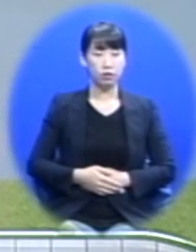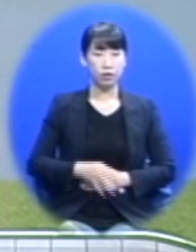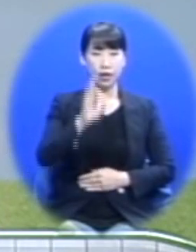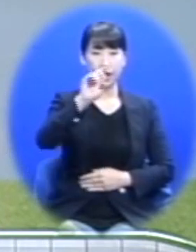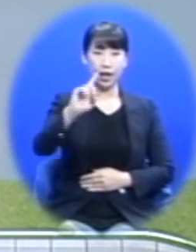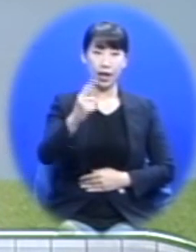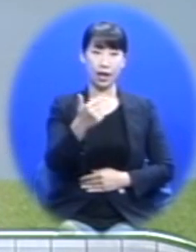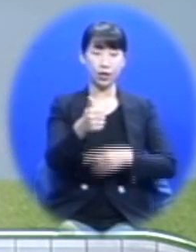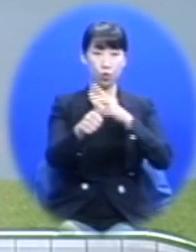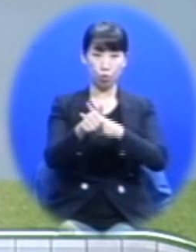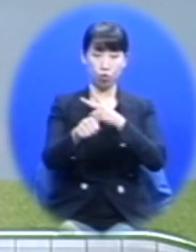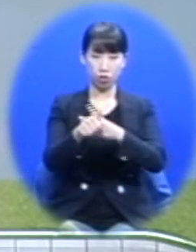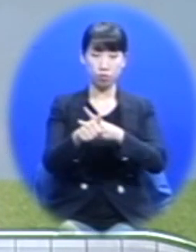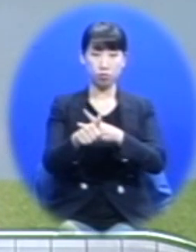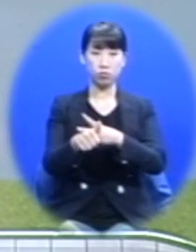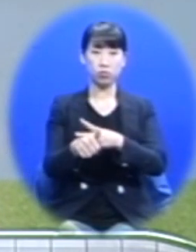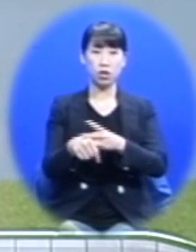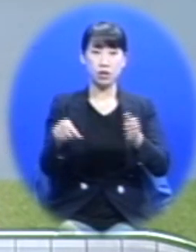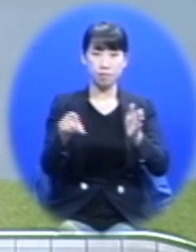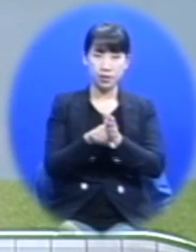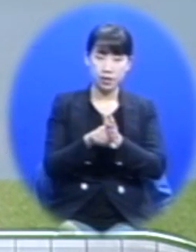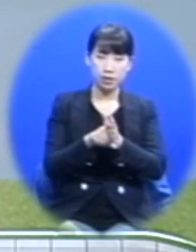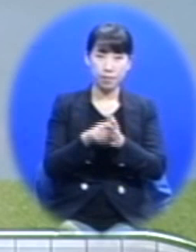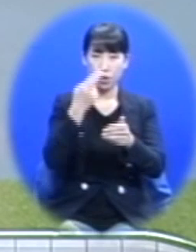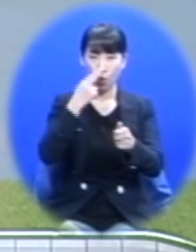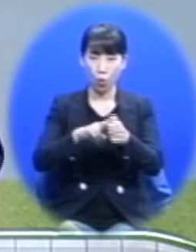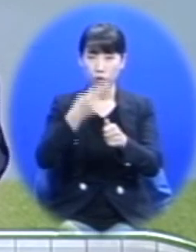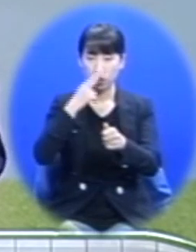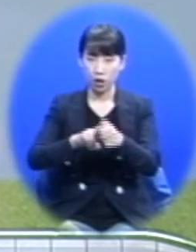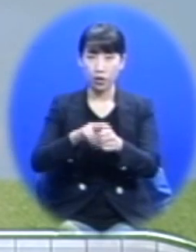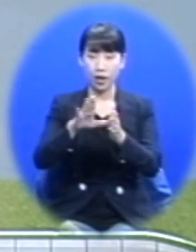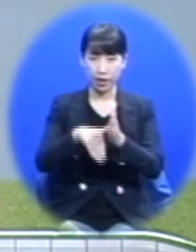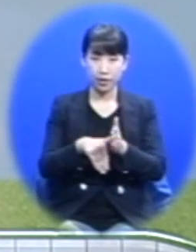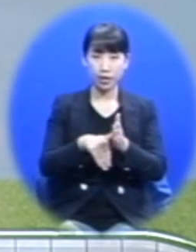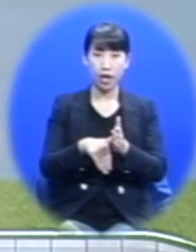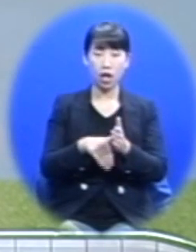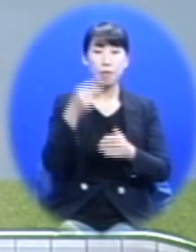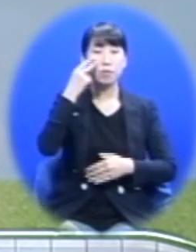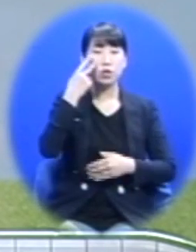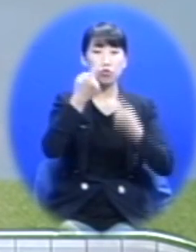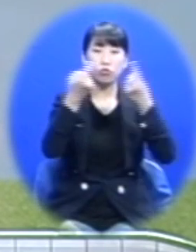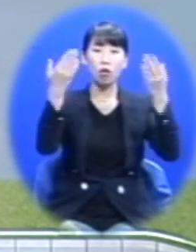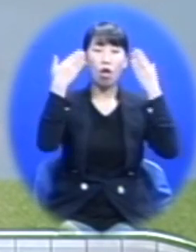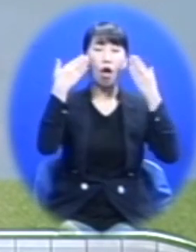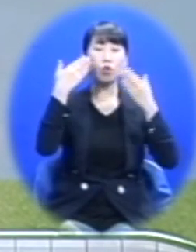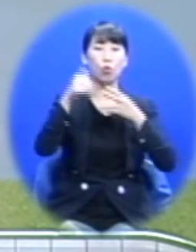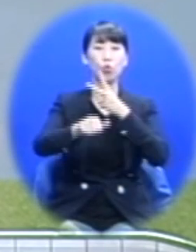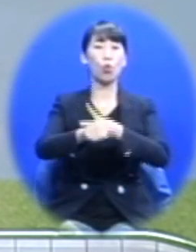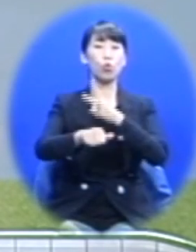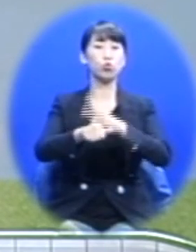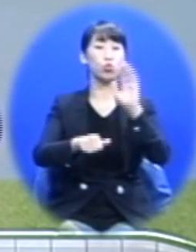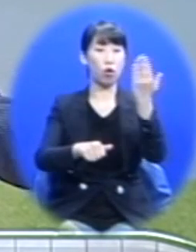안종일 교수님이 정말 믿음의 모험을 하면서 신시내티 주립대학의 교수가 됩니다.